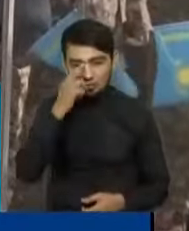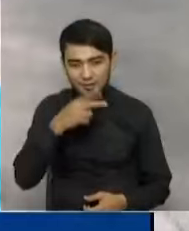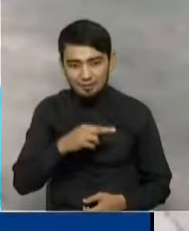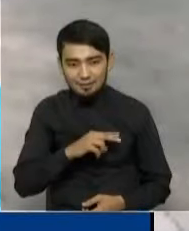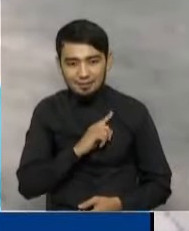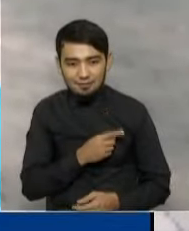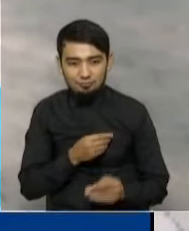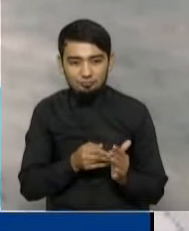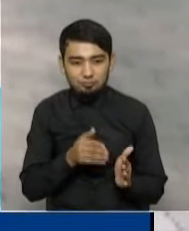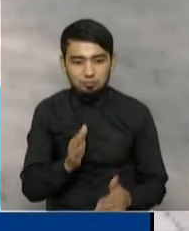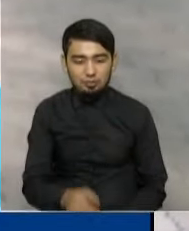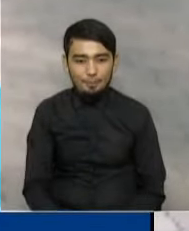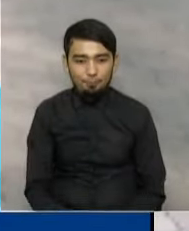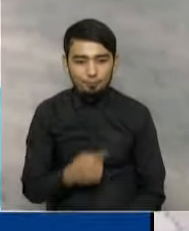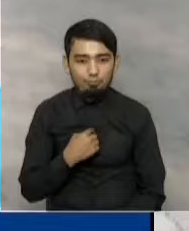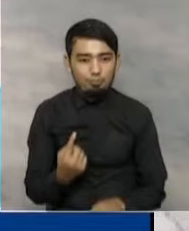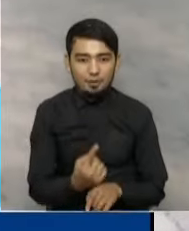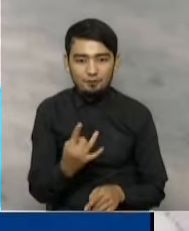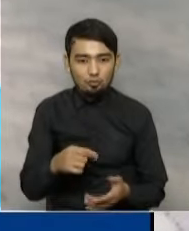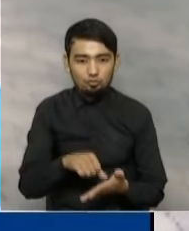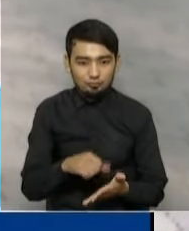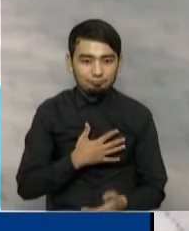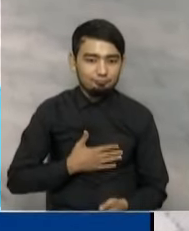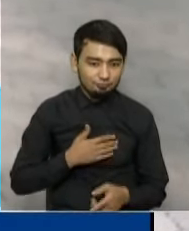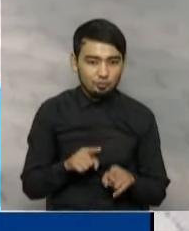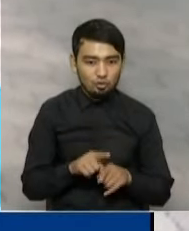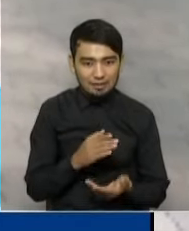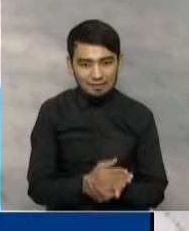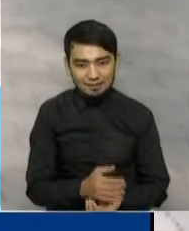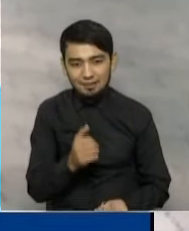дайынмын дейді. Ең алғашқы қатысуым және де қобалжулар бар.